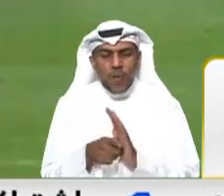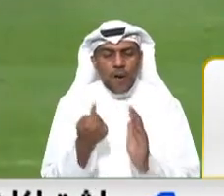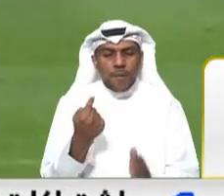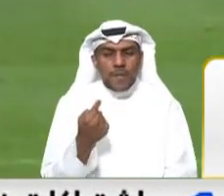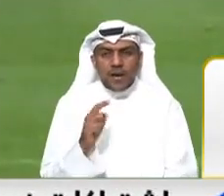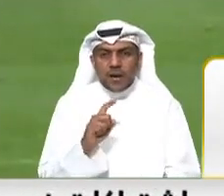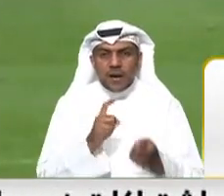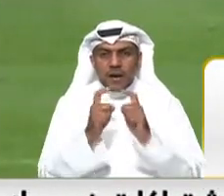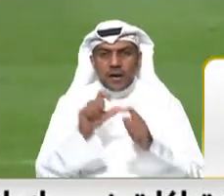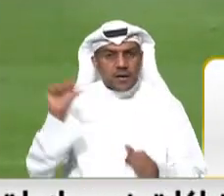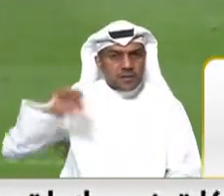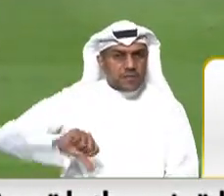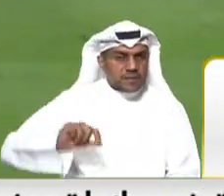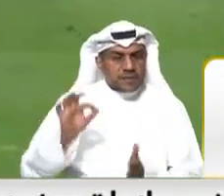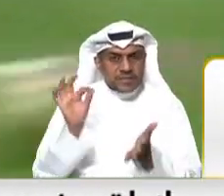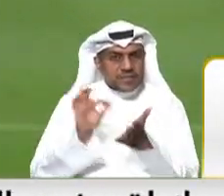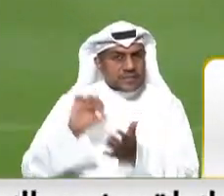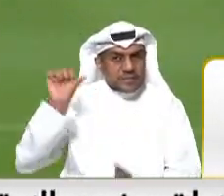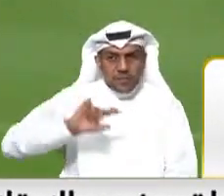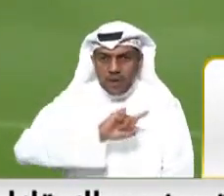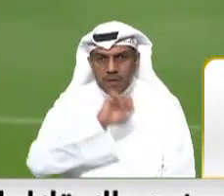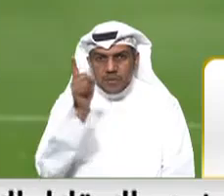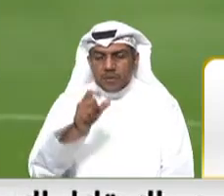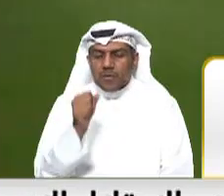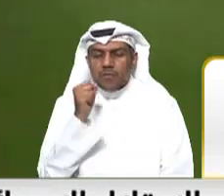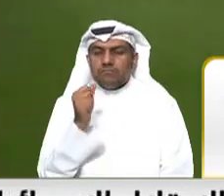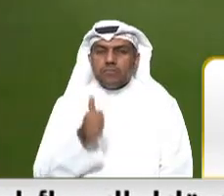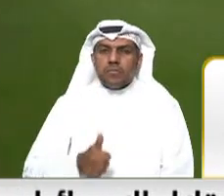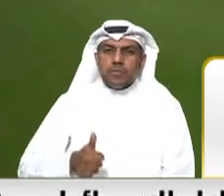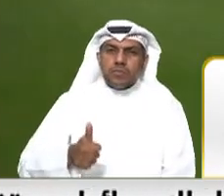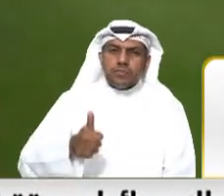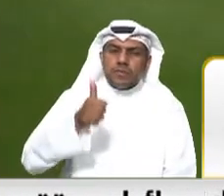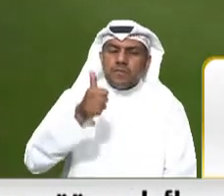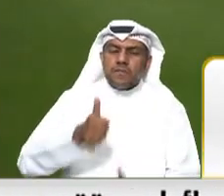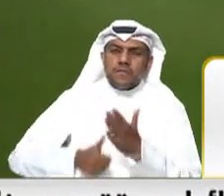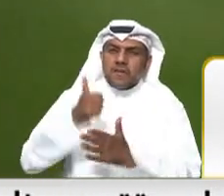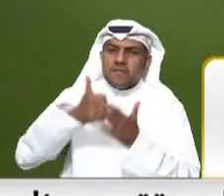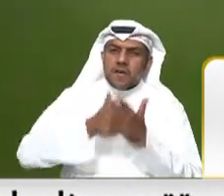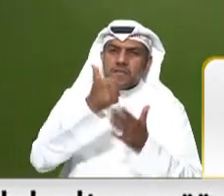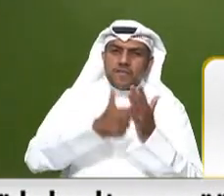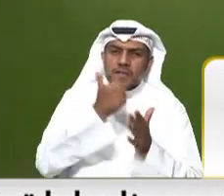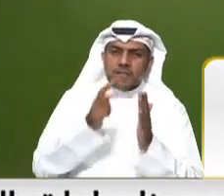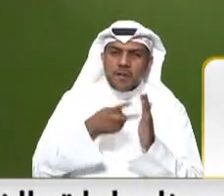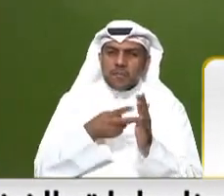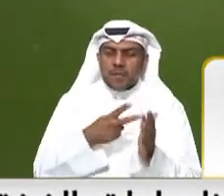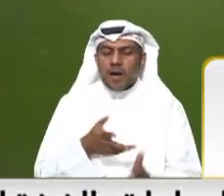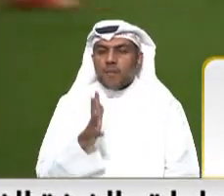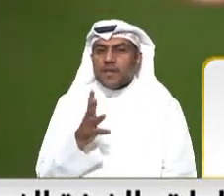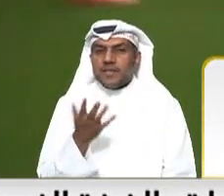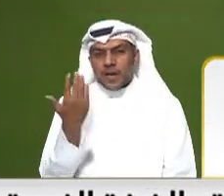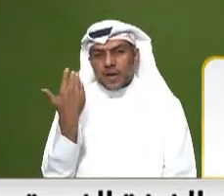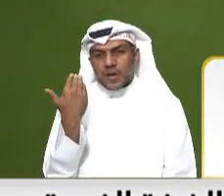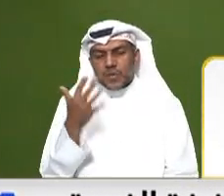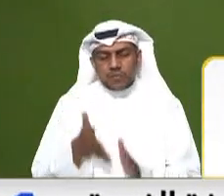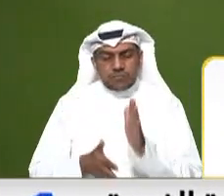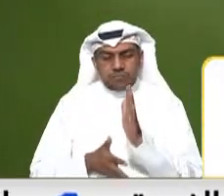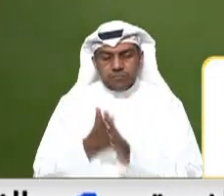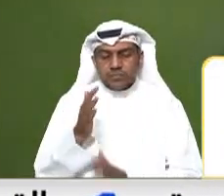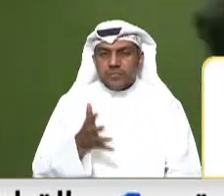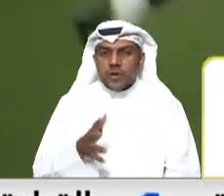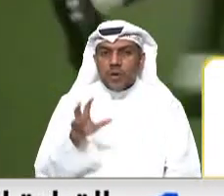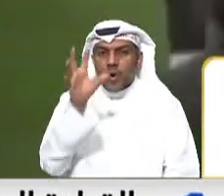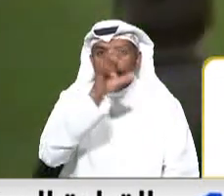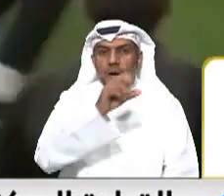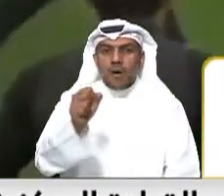للنهائي بدون هزيمة، بل أيضا على موعد لإضافة البطولة 15 له في سجل دور أبطال أوروبا